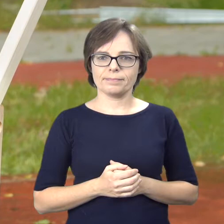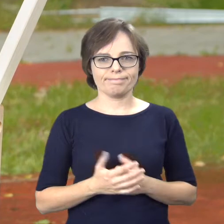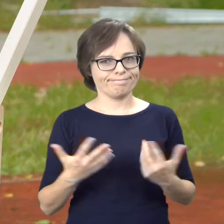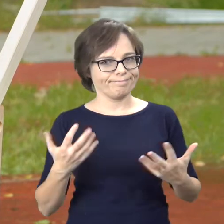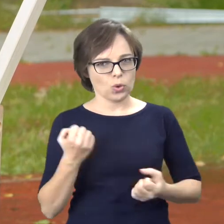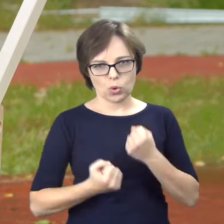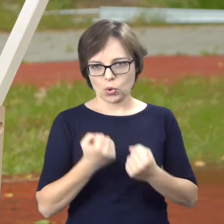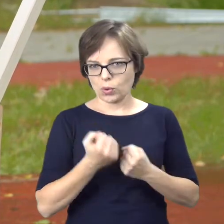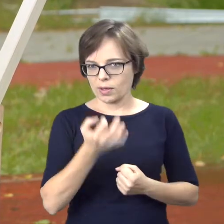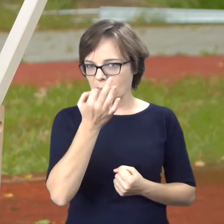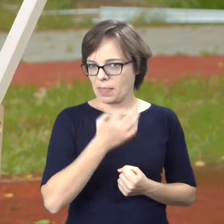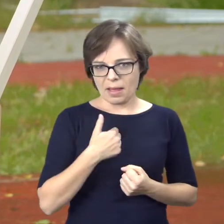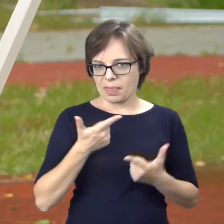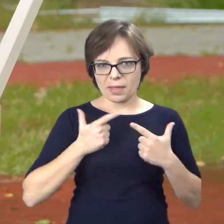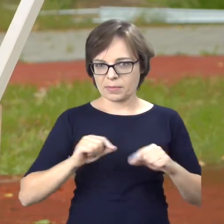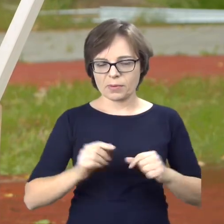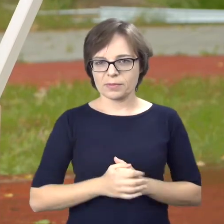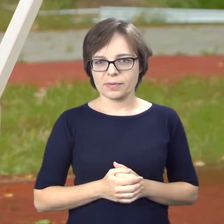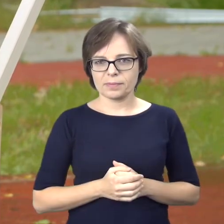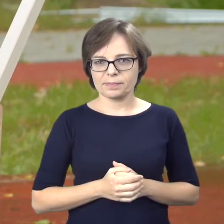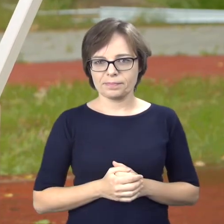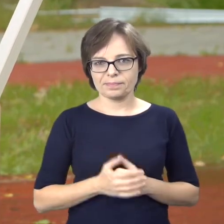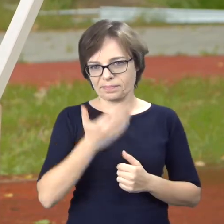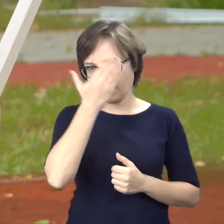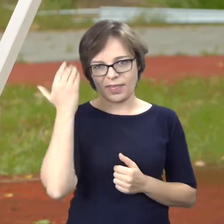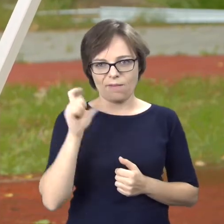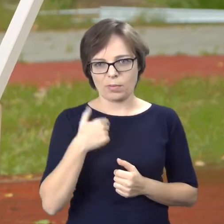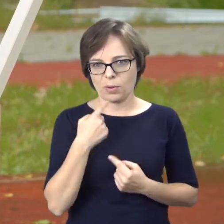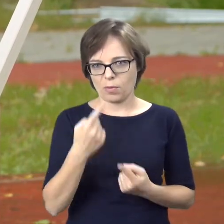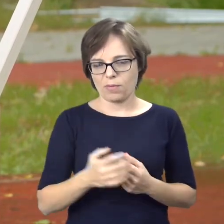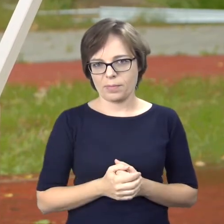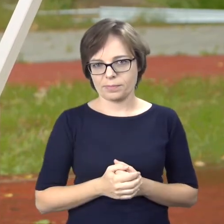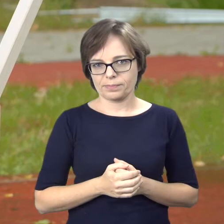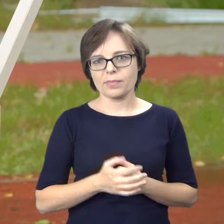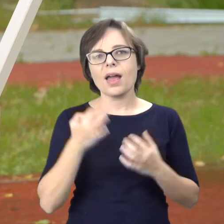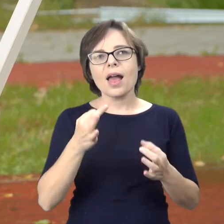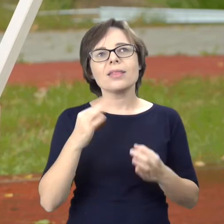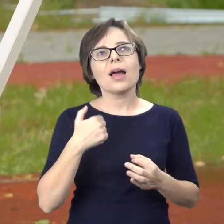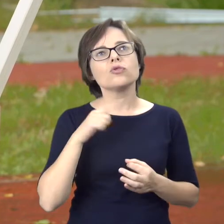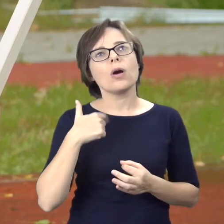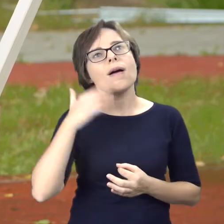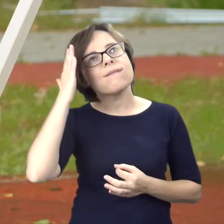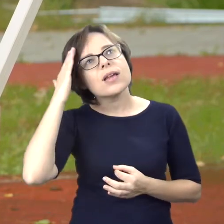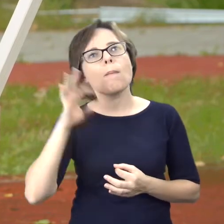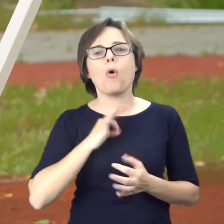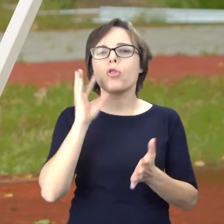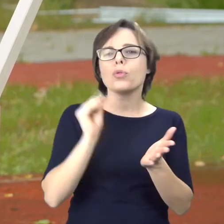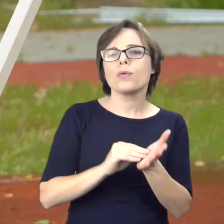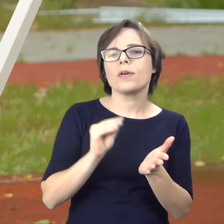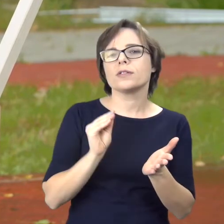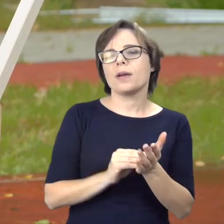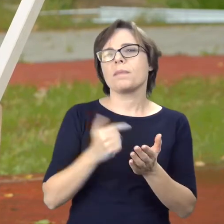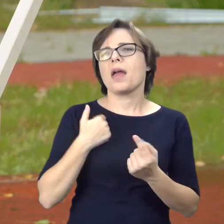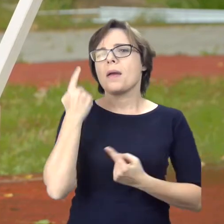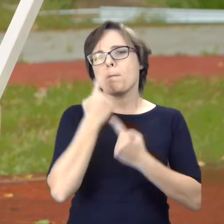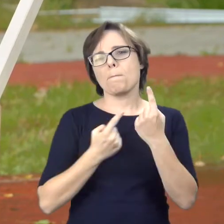Trudne pytanie, powiem się. Nie spodziewałem się. Wiesz co? Nie wiem, co bym powiedział. Mając tą mądrość życiową, którą mam teraz i to doświadczenie, myślę,